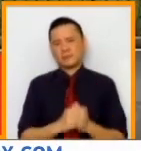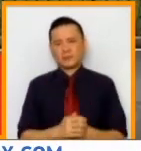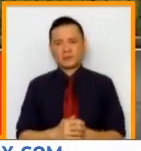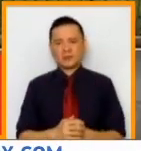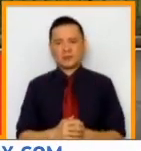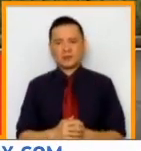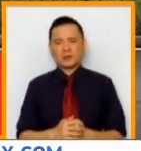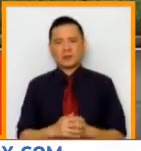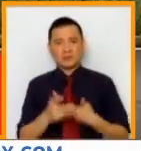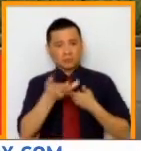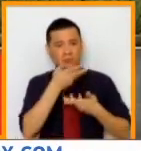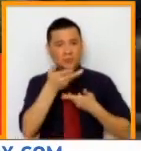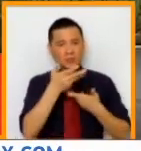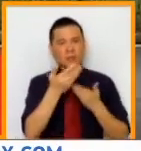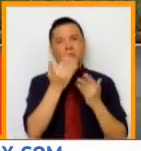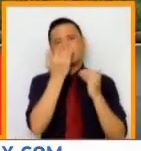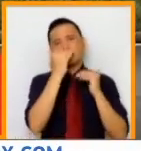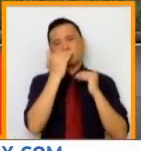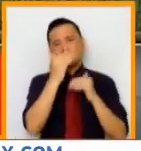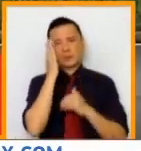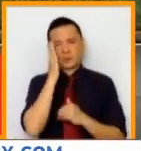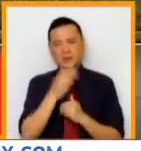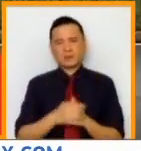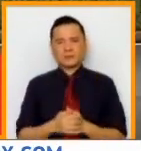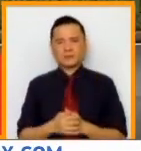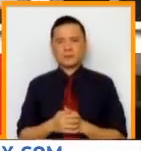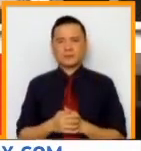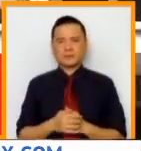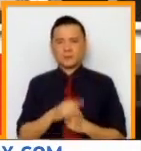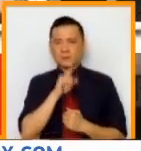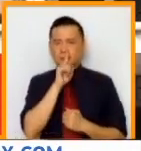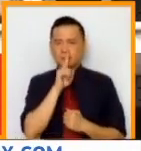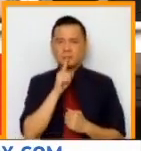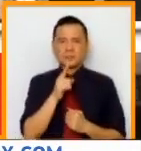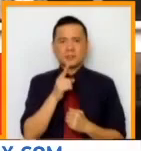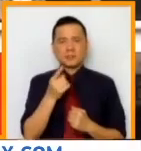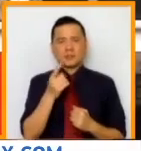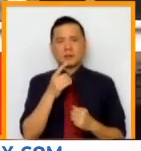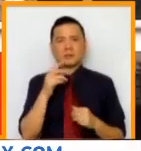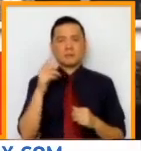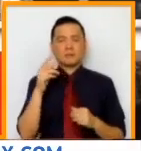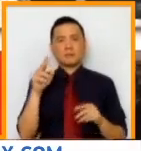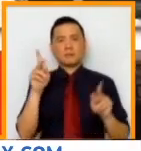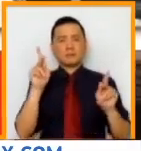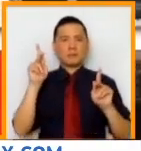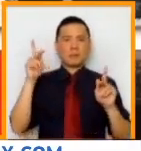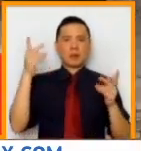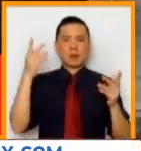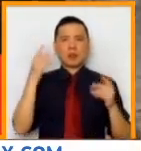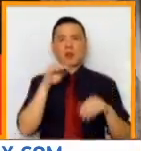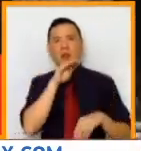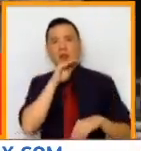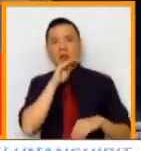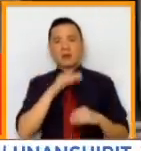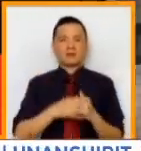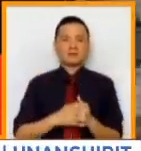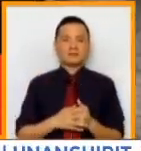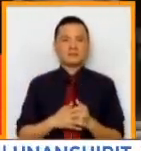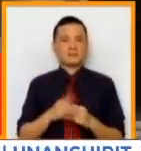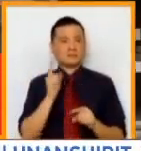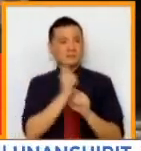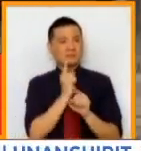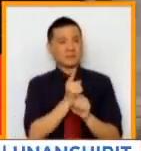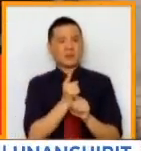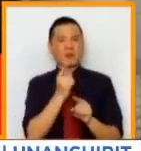mag-interact. Ano? Mm-hmm. So, medyo mahihirapan yung mga politiko natin sa... Naku, magiging super spreader.